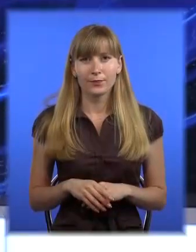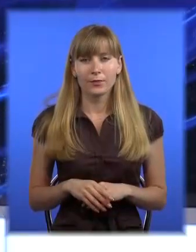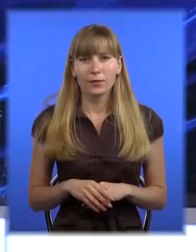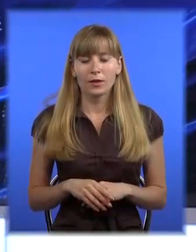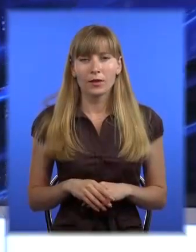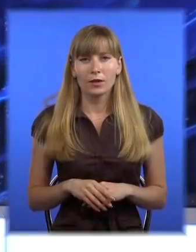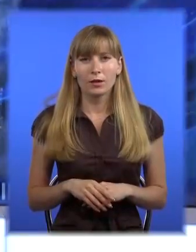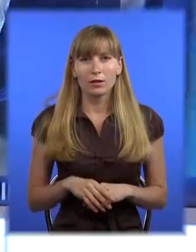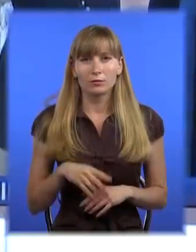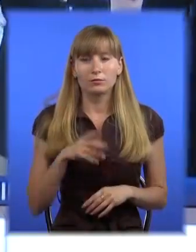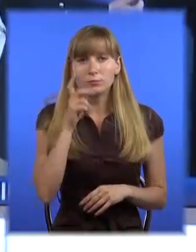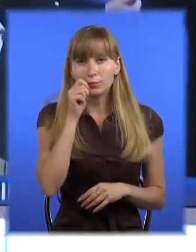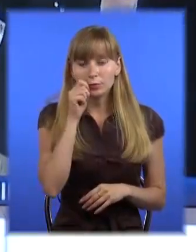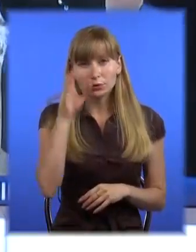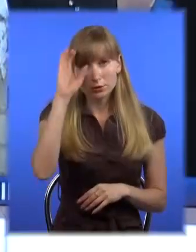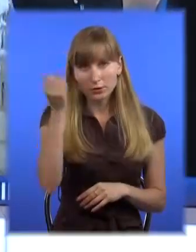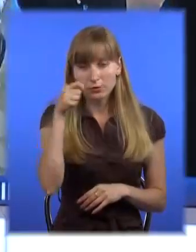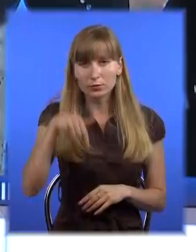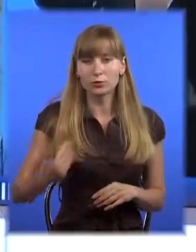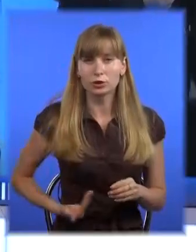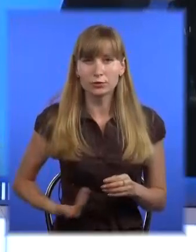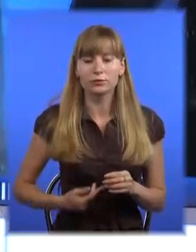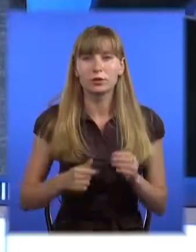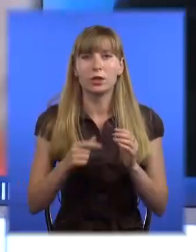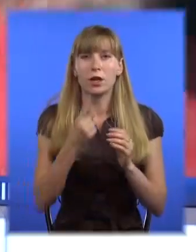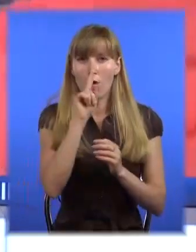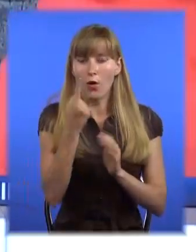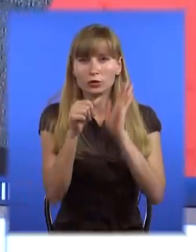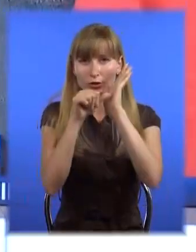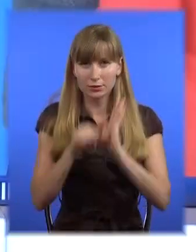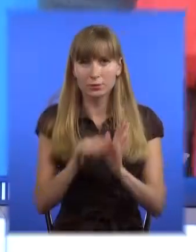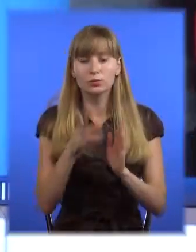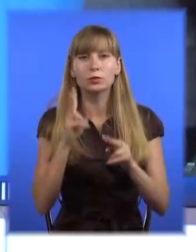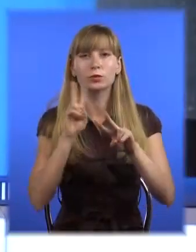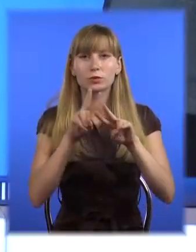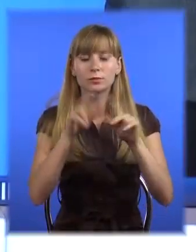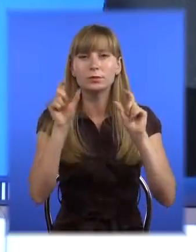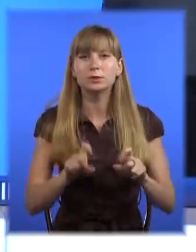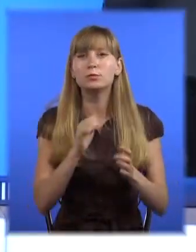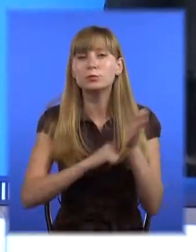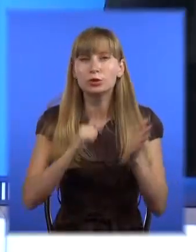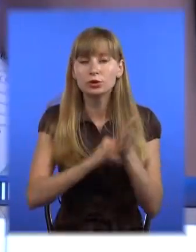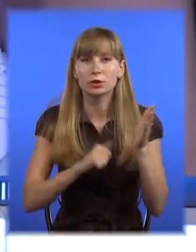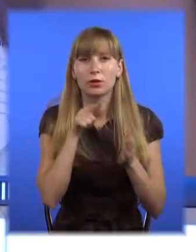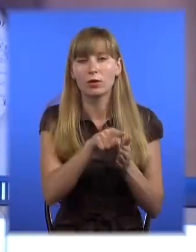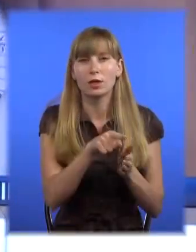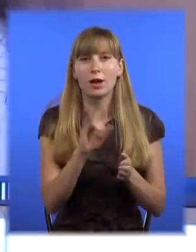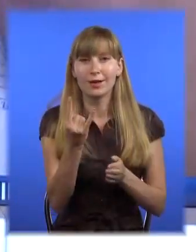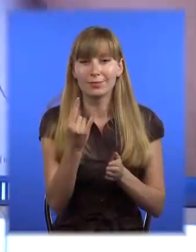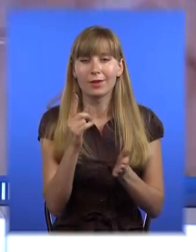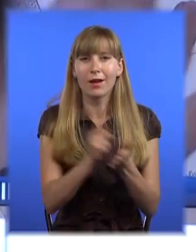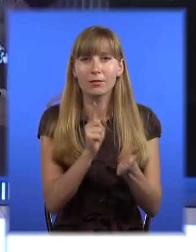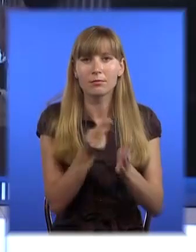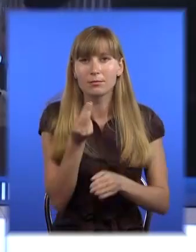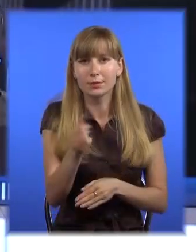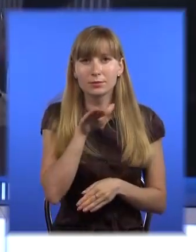розплата за несплату. Мешканець Кривого Рогу півтора роки відсидить за ґратами через ухилення від сплати аліментів. Як повідомили